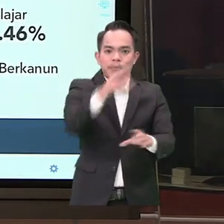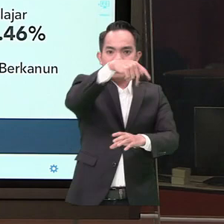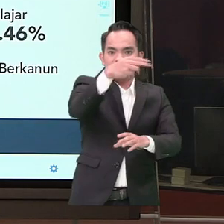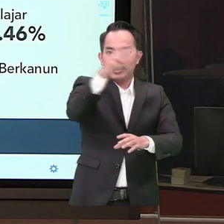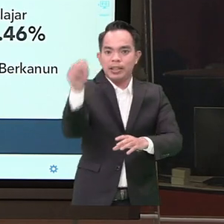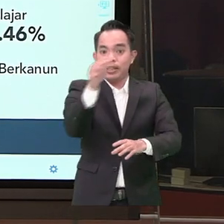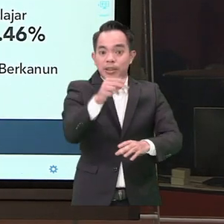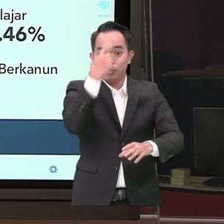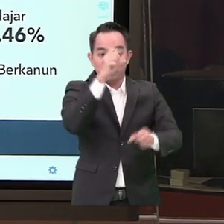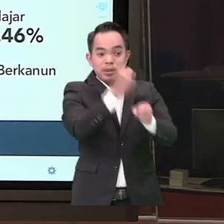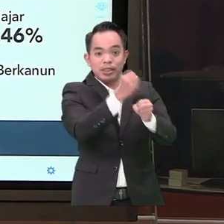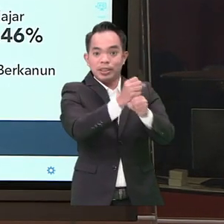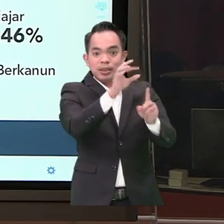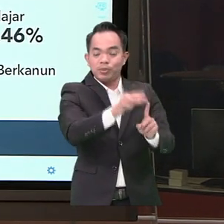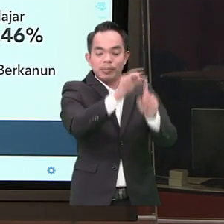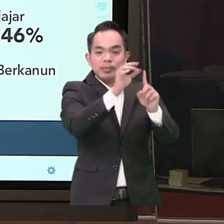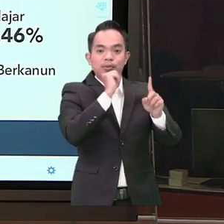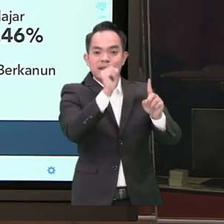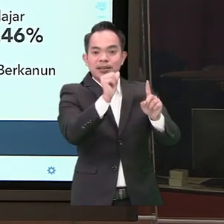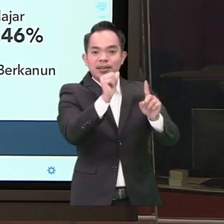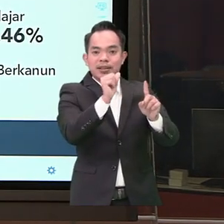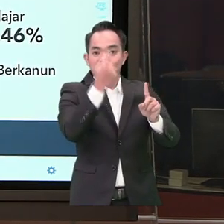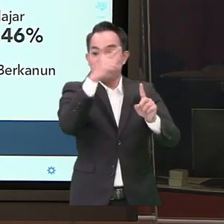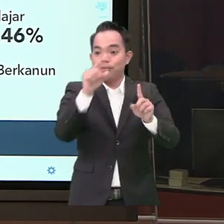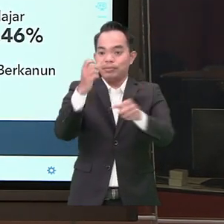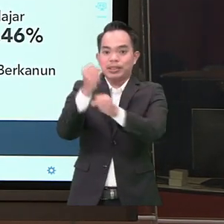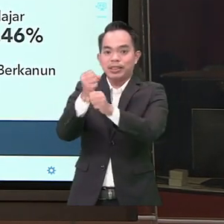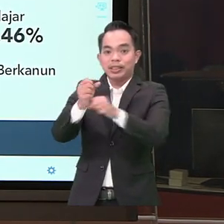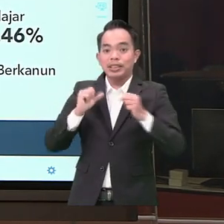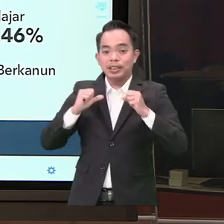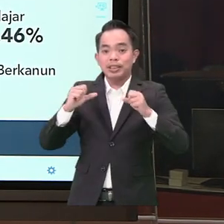bukan pekerjaan utama mereka yang bekerja sebagai pekerja swasta